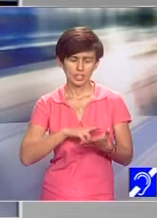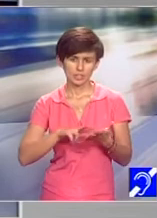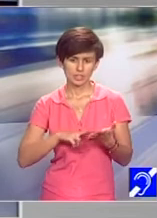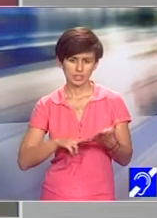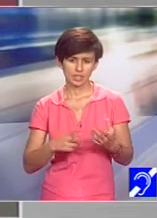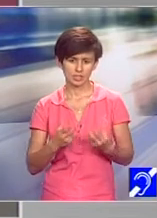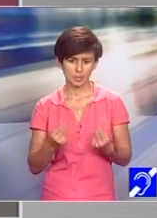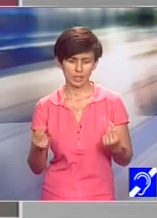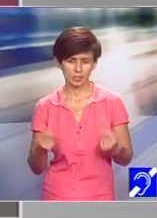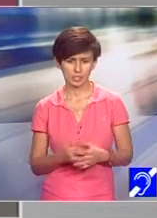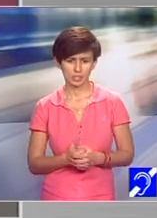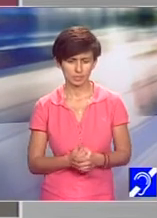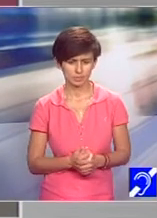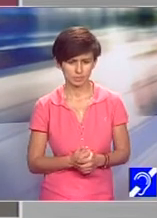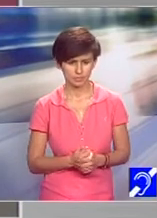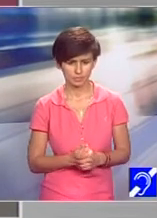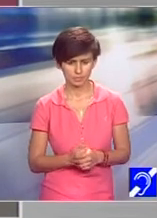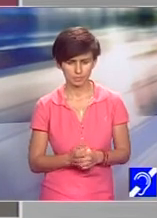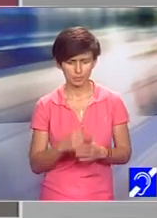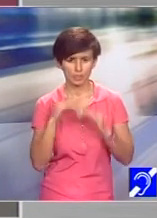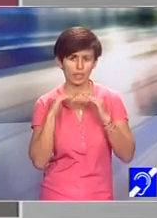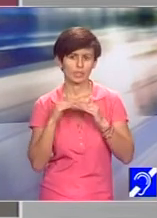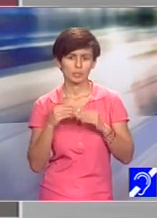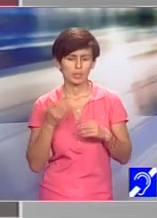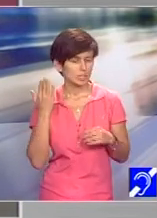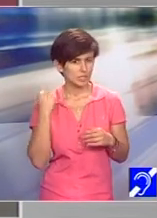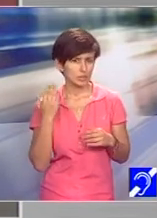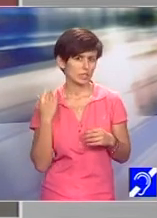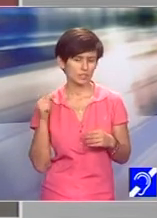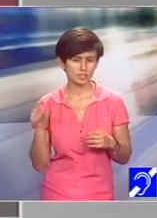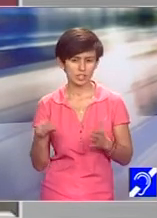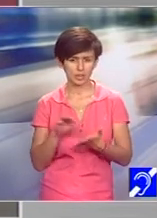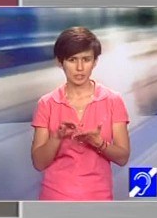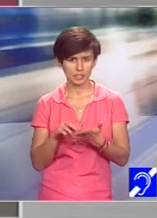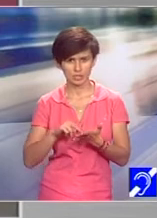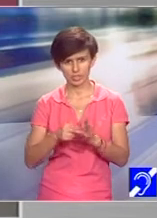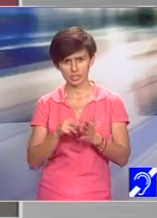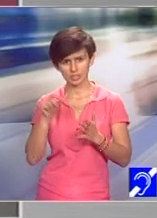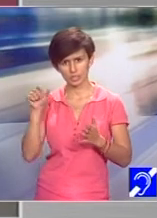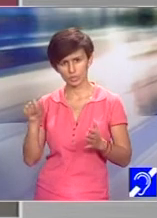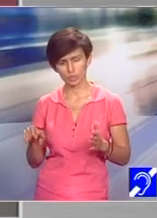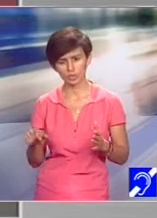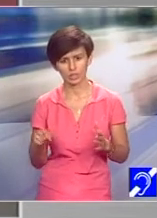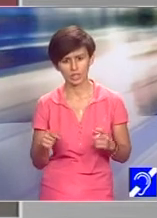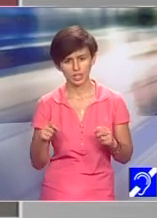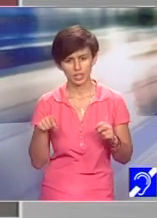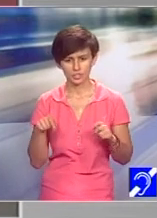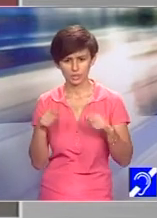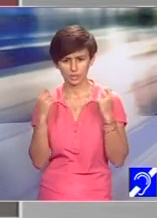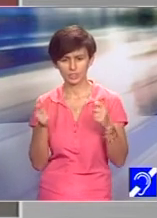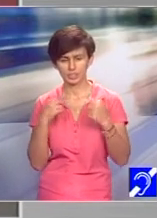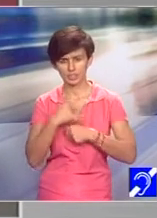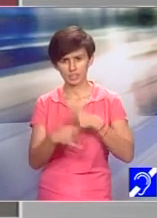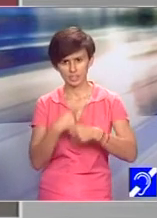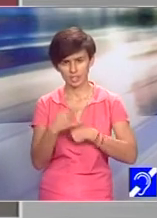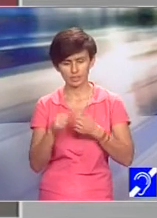De ce vă spun lucrul acesta? Ediția trecută a fost prezent organizatorul, cel care organizează acest Festival